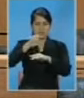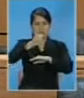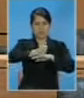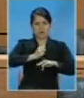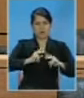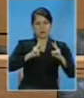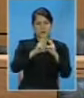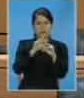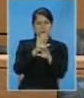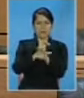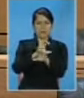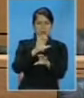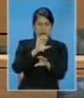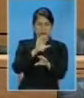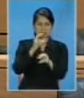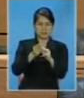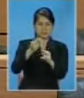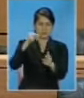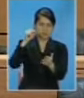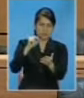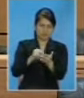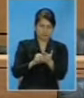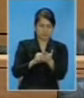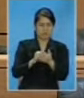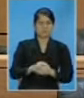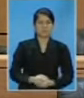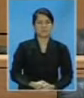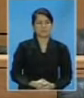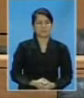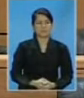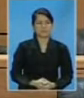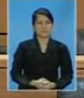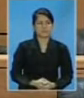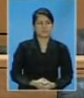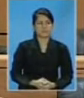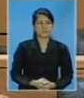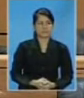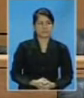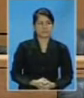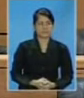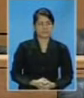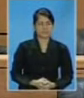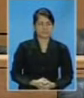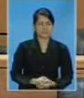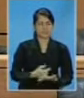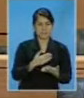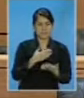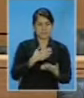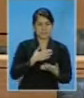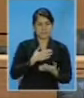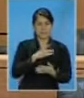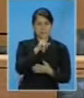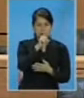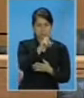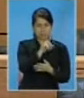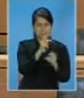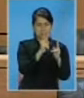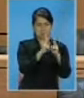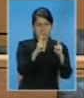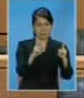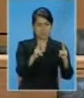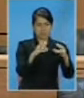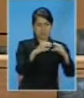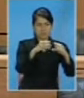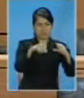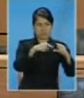ยเป็นผู้ลงชื่อในเอกสารทางราชการสิ่งที่ผมได้สอบถามในกรรมธิการมันเป็น